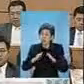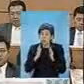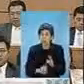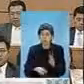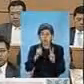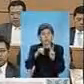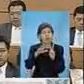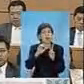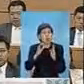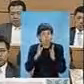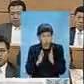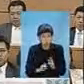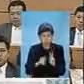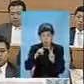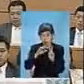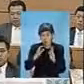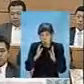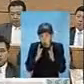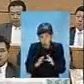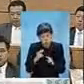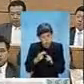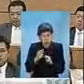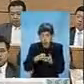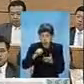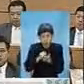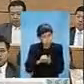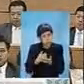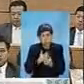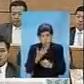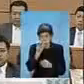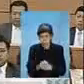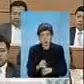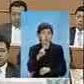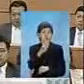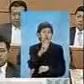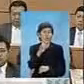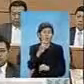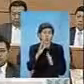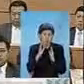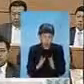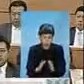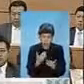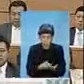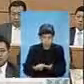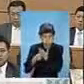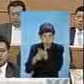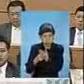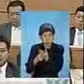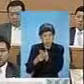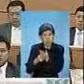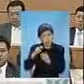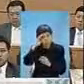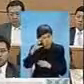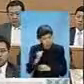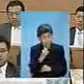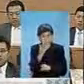2,500 คน 2,500 คนลงคะแนนเลือกกันเองให้เหลือ200คนแล้วก็ส่งให้คณะรัฐประหารเลือกเ